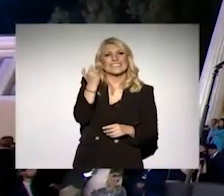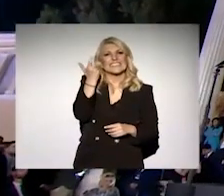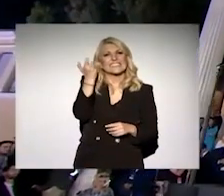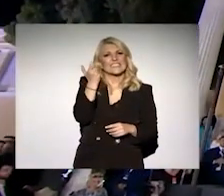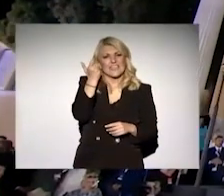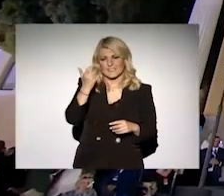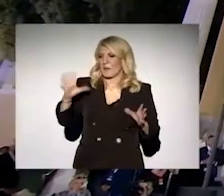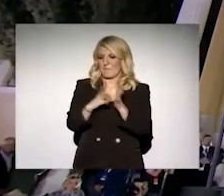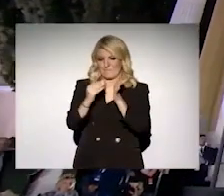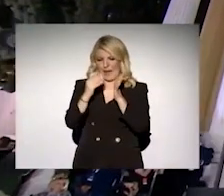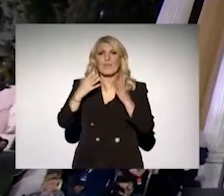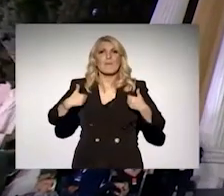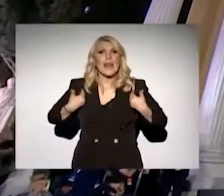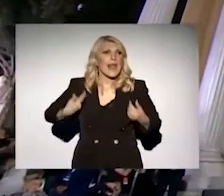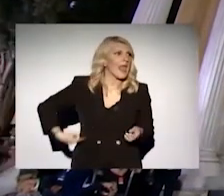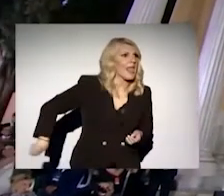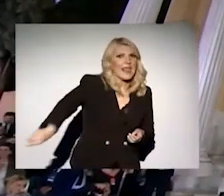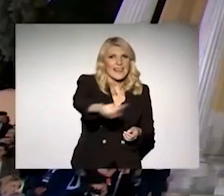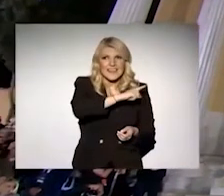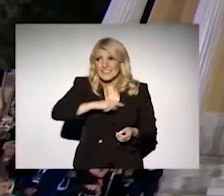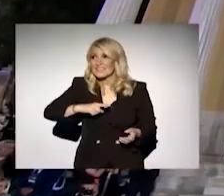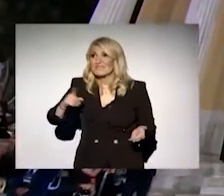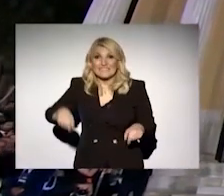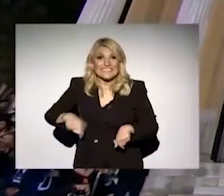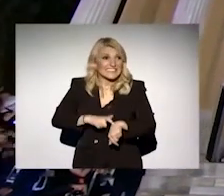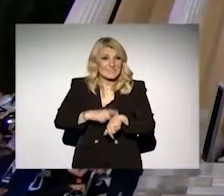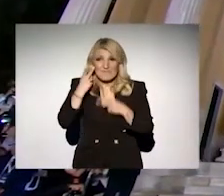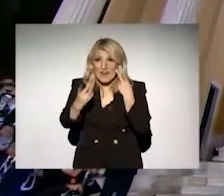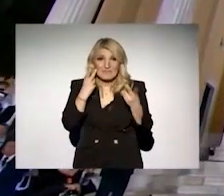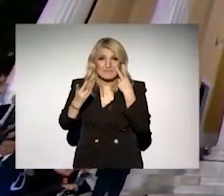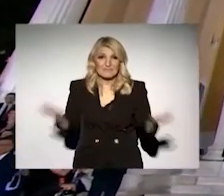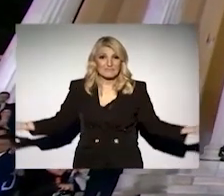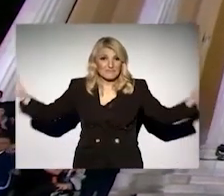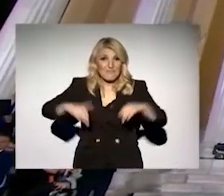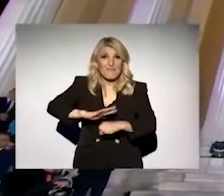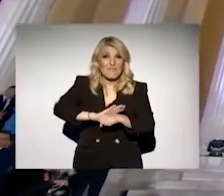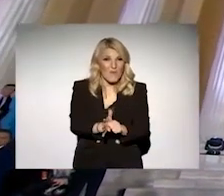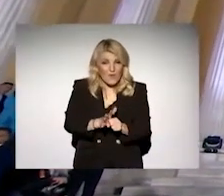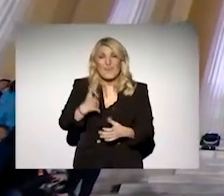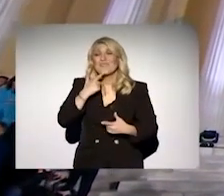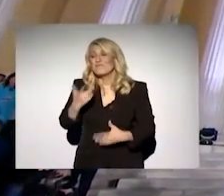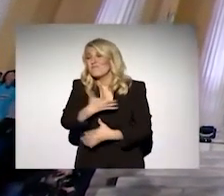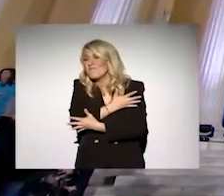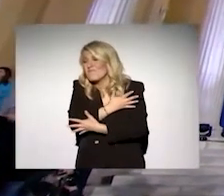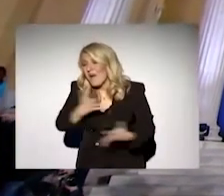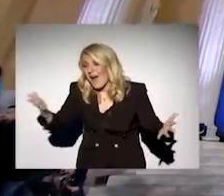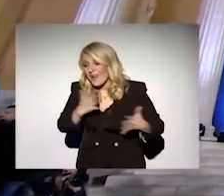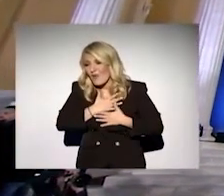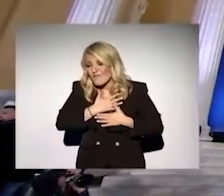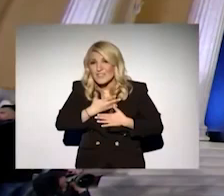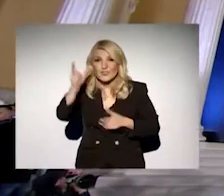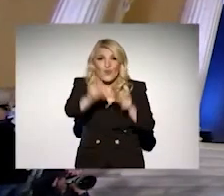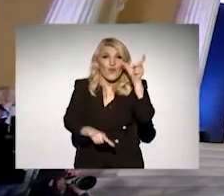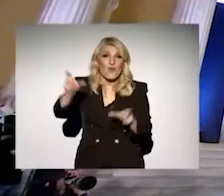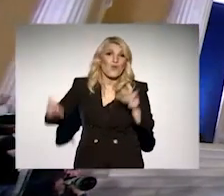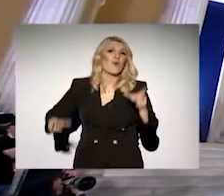συνθήκες, με εισαγόμενες κρίσεις κτλ. Γι' αυτό δεν πάνε καθόλου τη συζήτηση εκεί, γιατί δεν έχουν τίποτα να την προτείνουν και πάνε μόνο στην τοξικότητα, στην εργαλειοποίηση